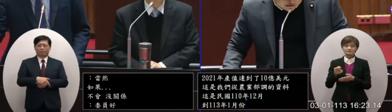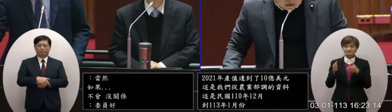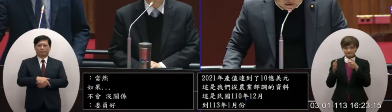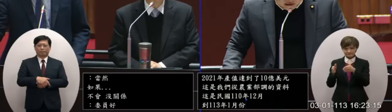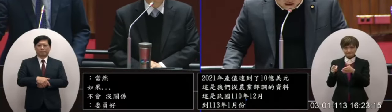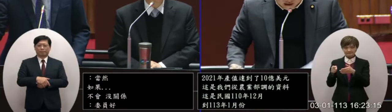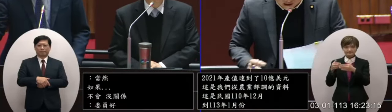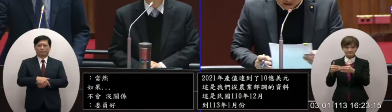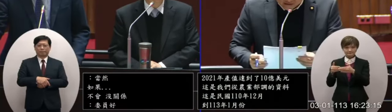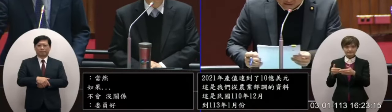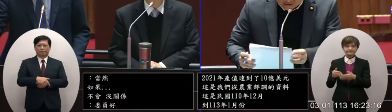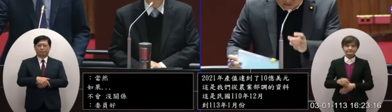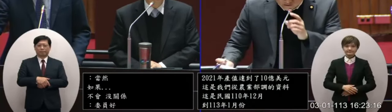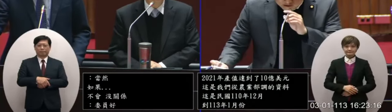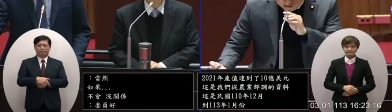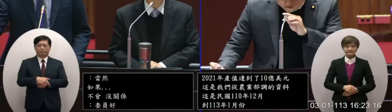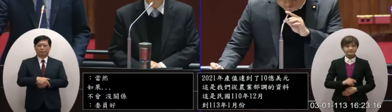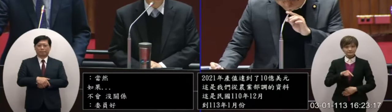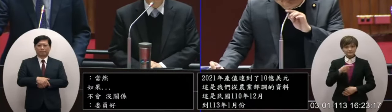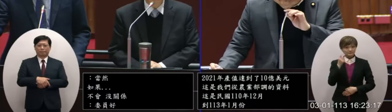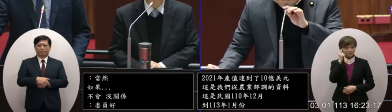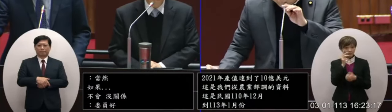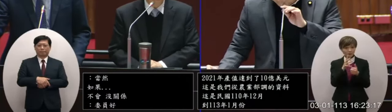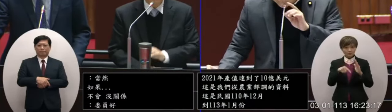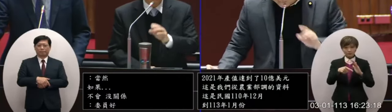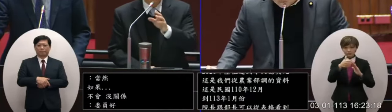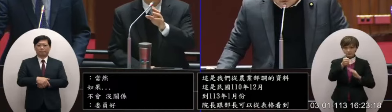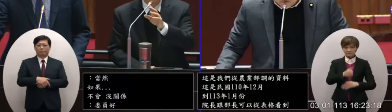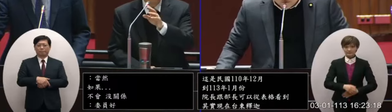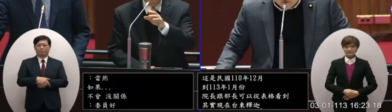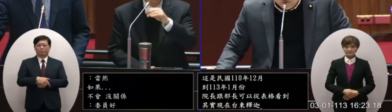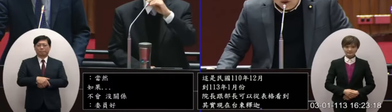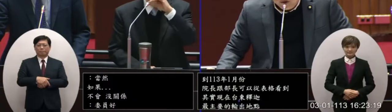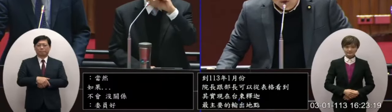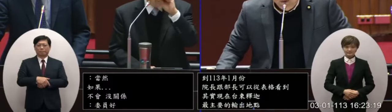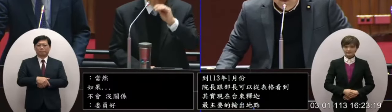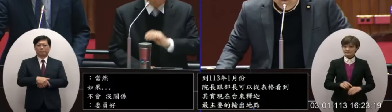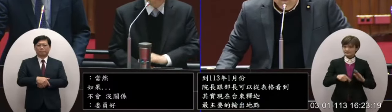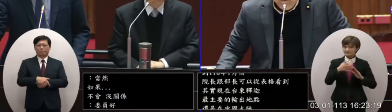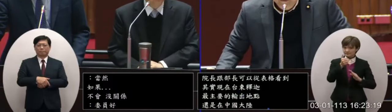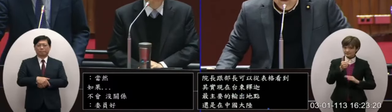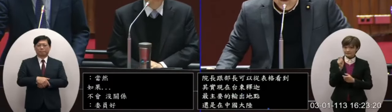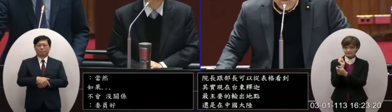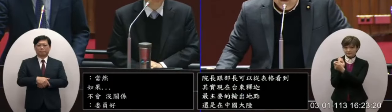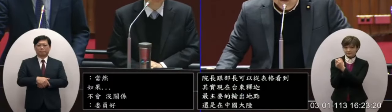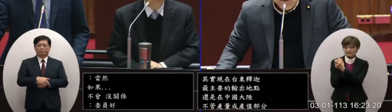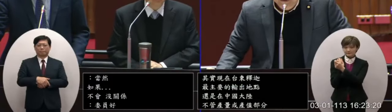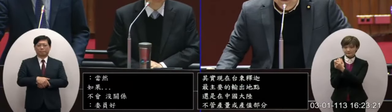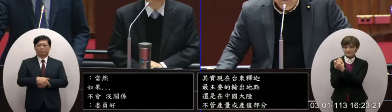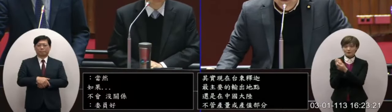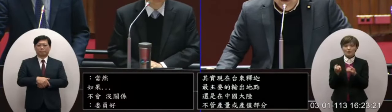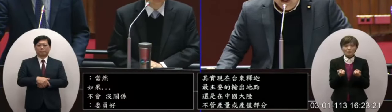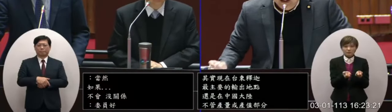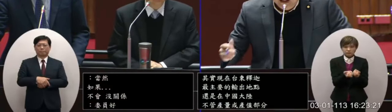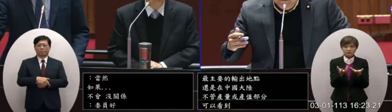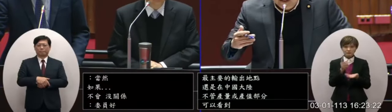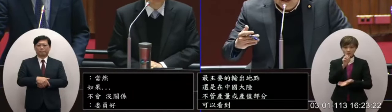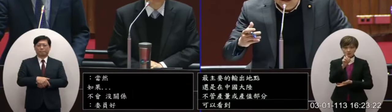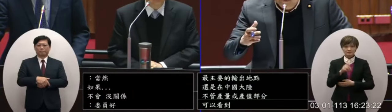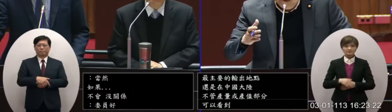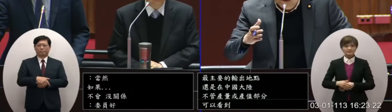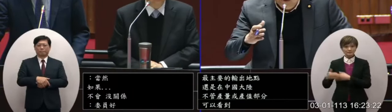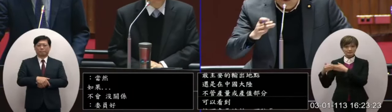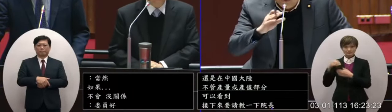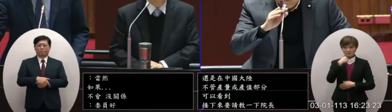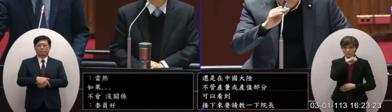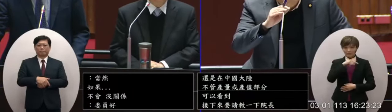我就要请教一下院长哦。院长，最近我们发生了一个两岸发生一